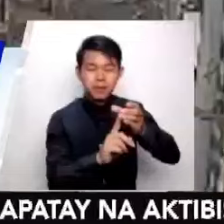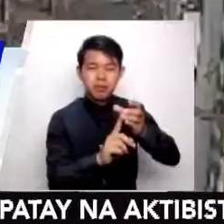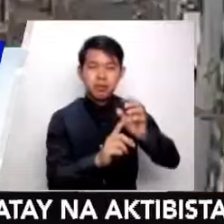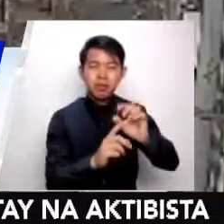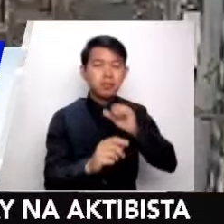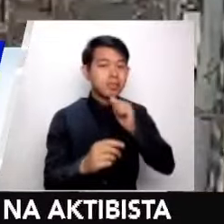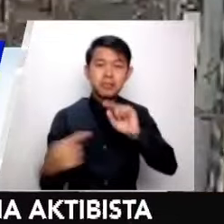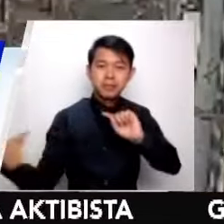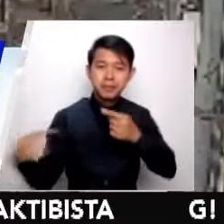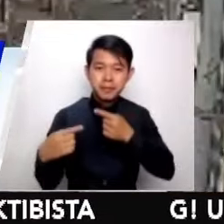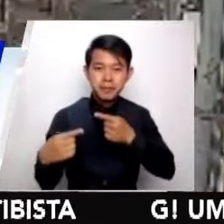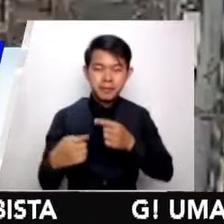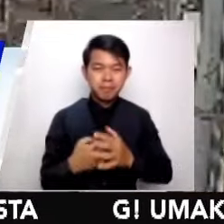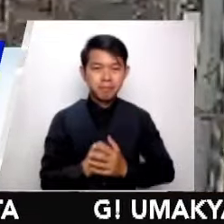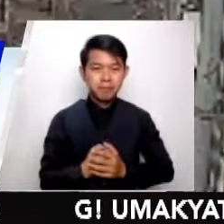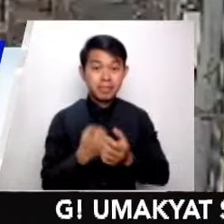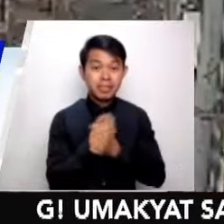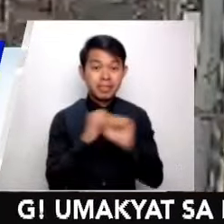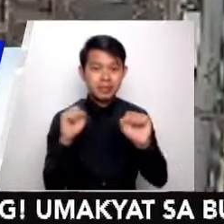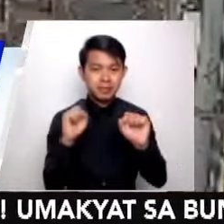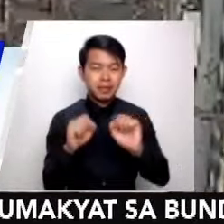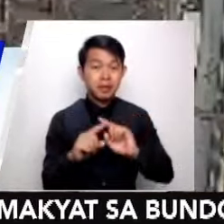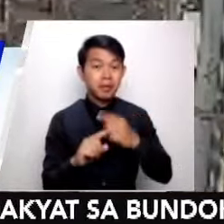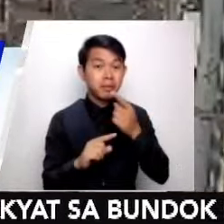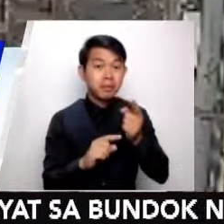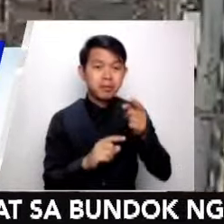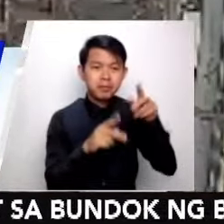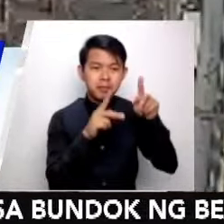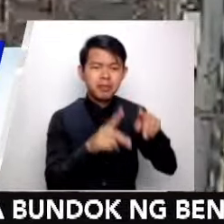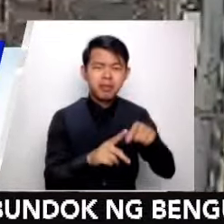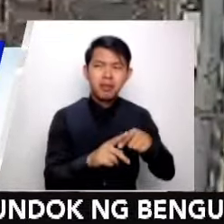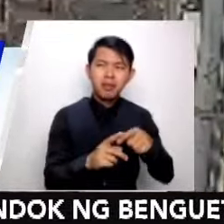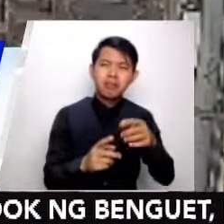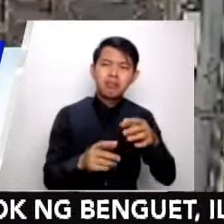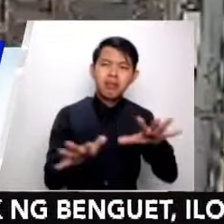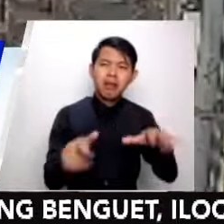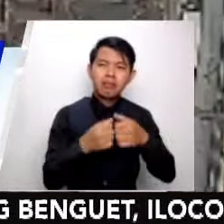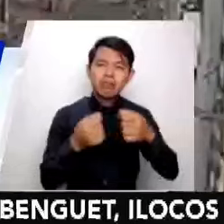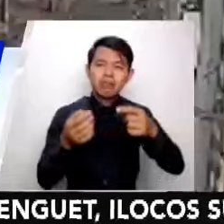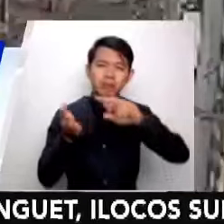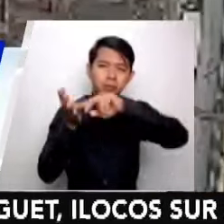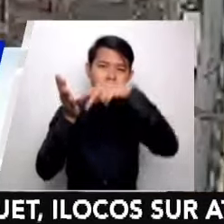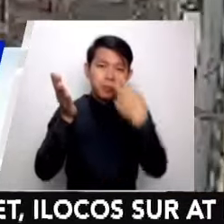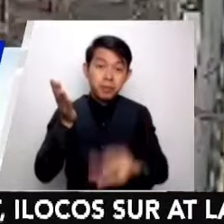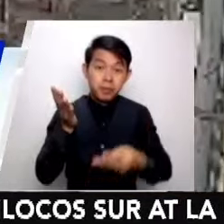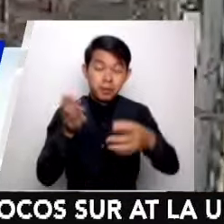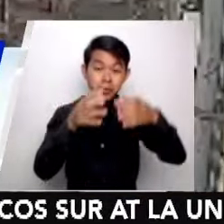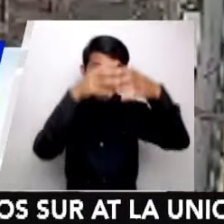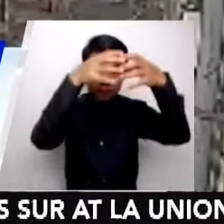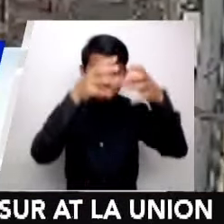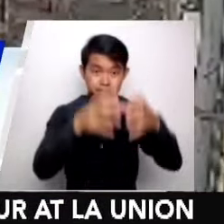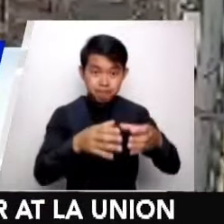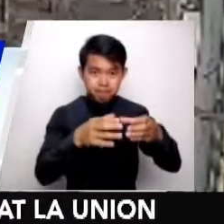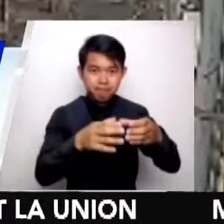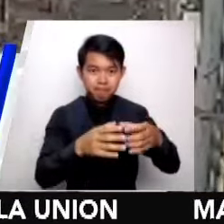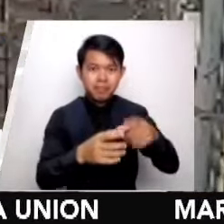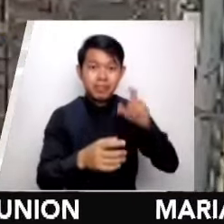Ayon sa isang residente, aksidenteng nahulog mula sa teres ng gusali ang tangke na itatapon na sana.